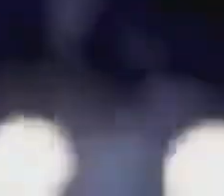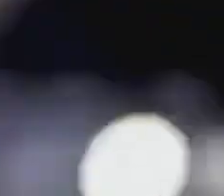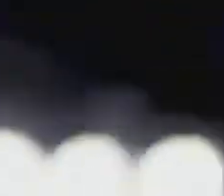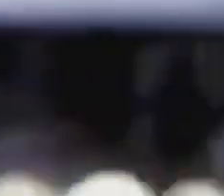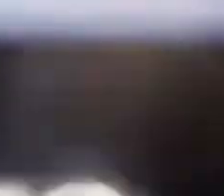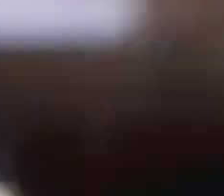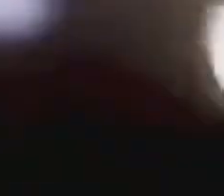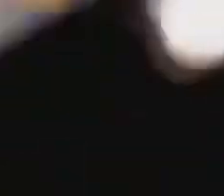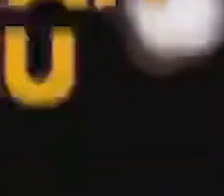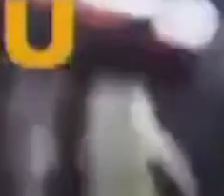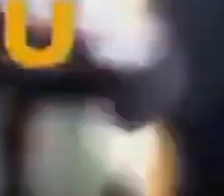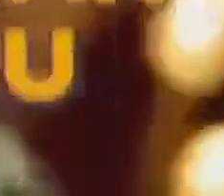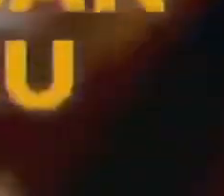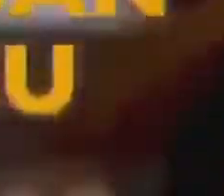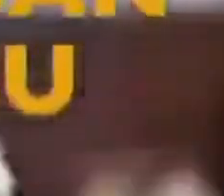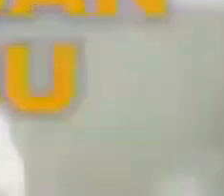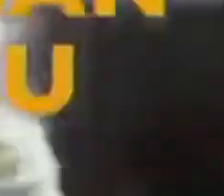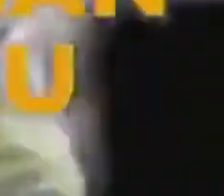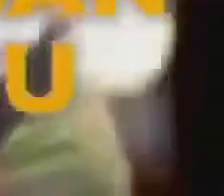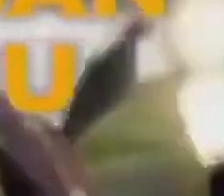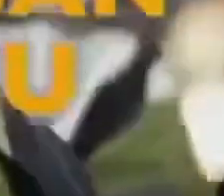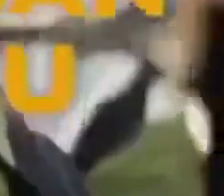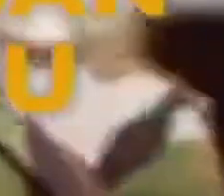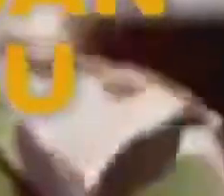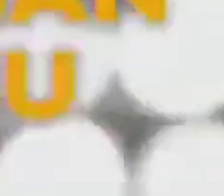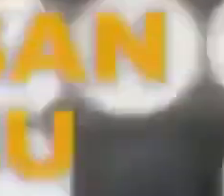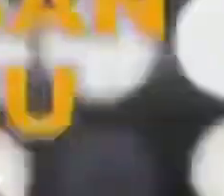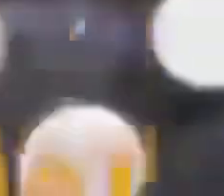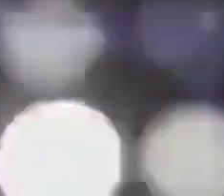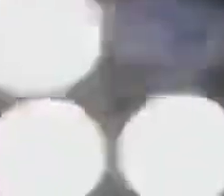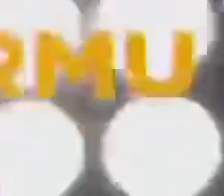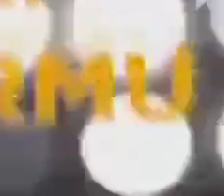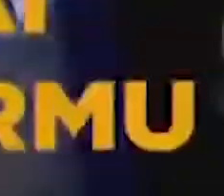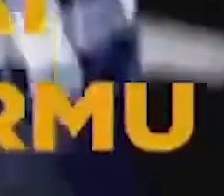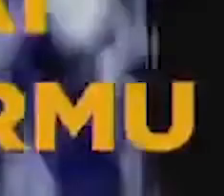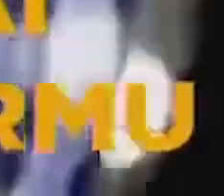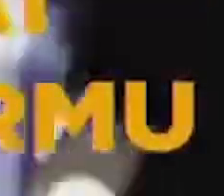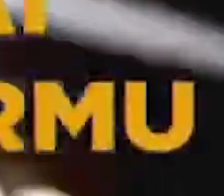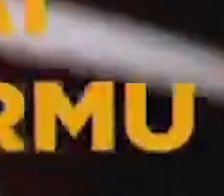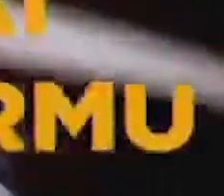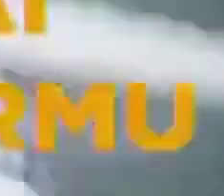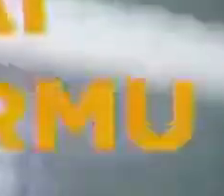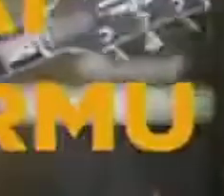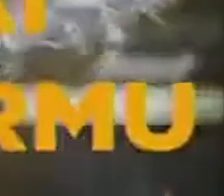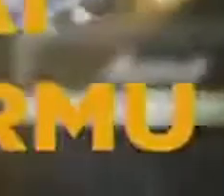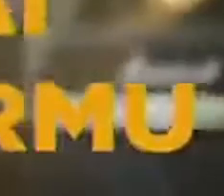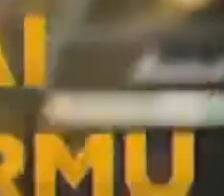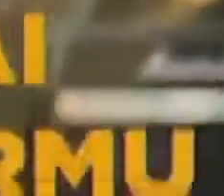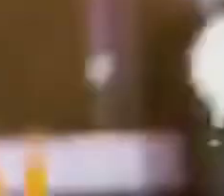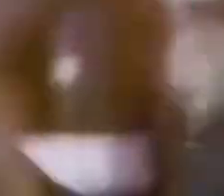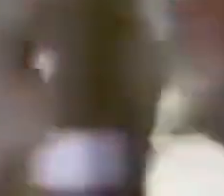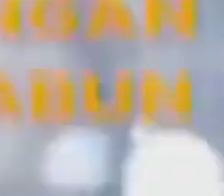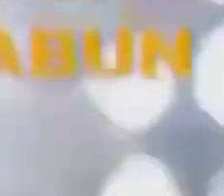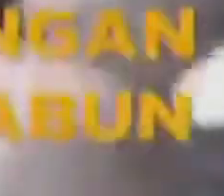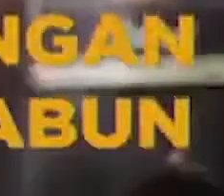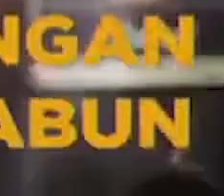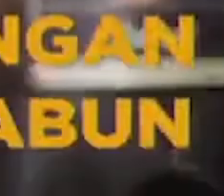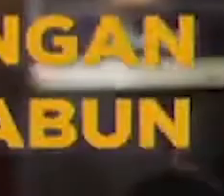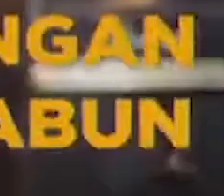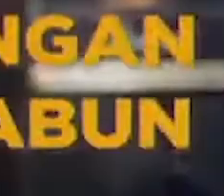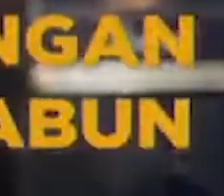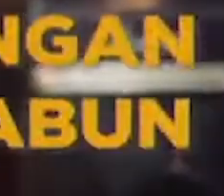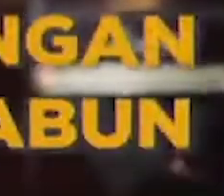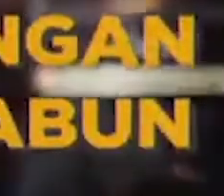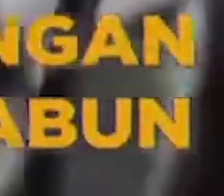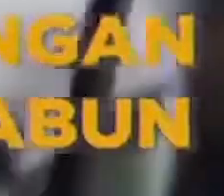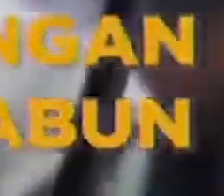keluargamu Ingat pesan ibu pakai maskermu Cuci